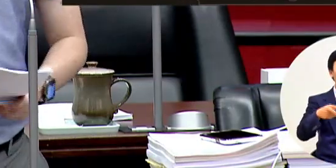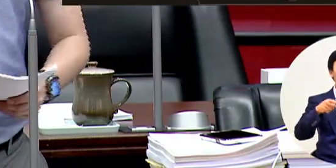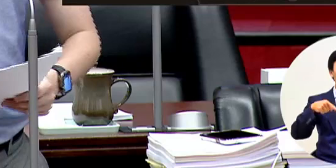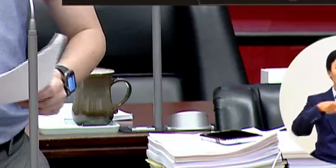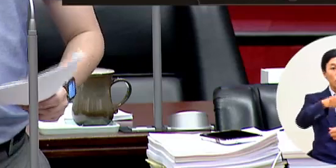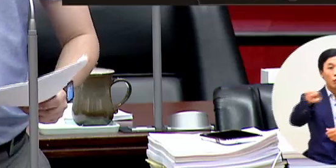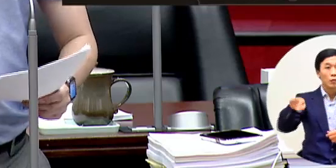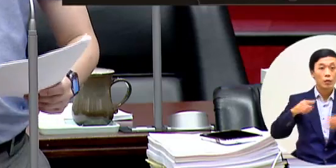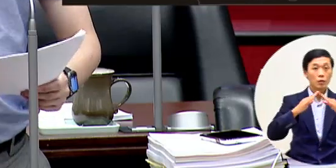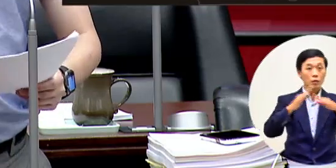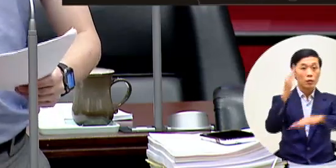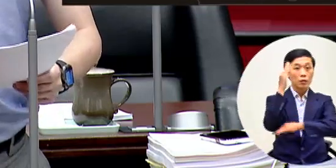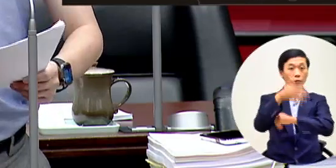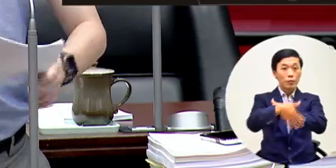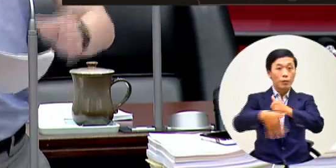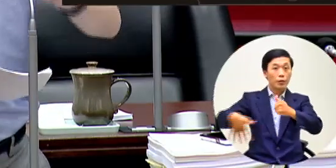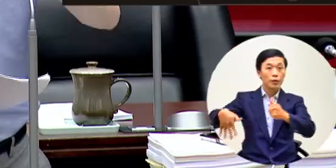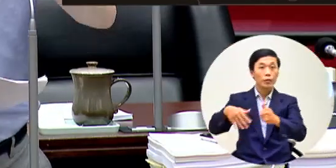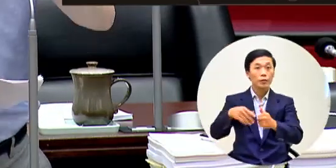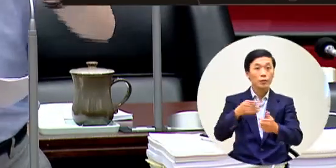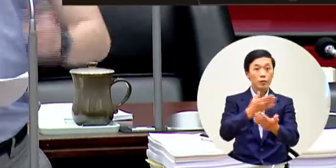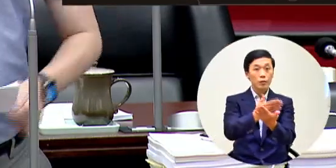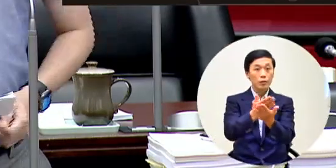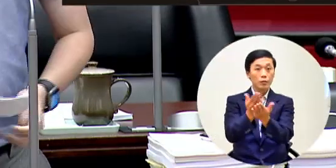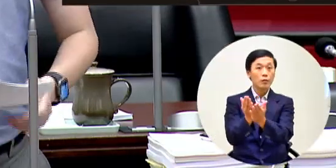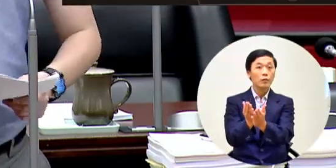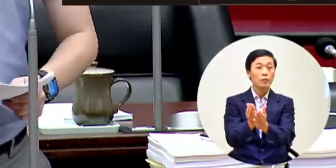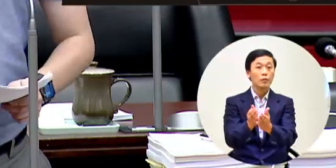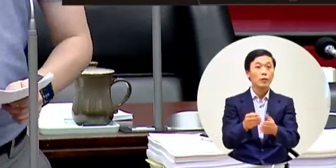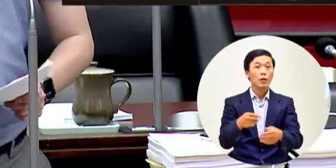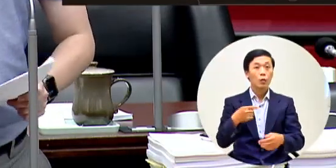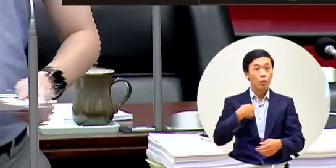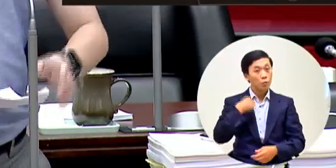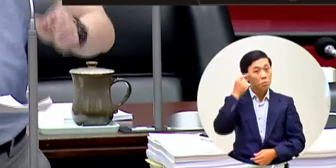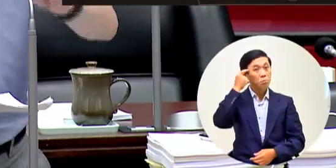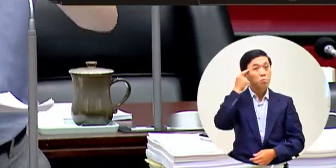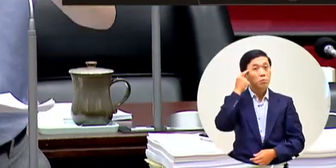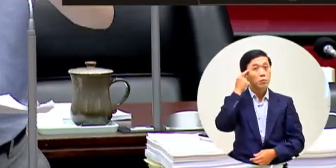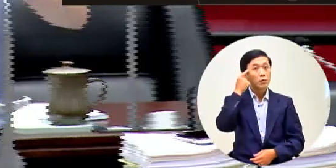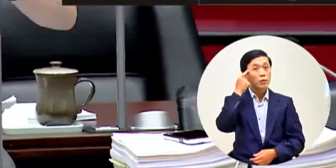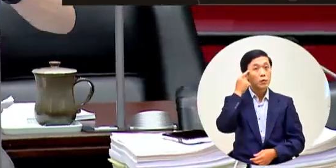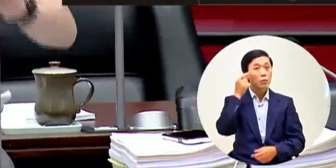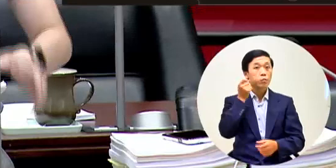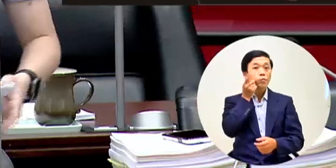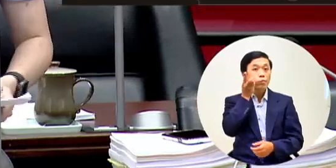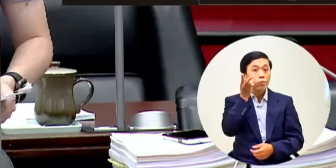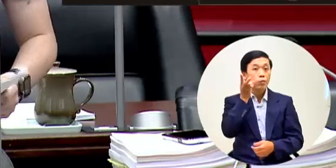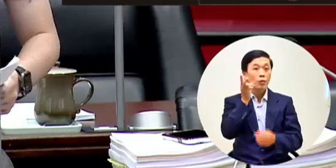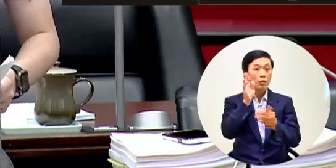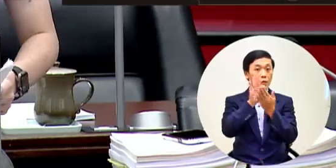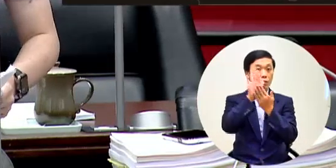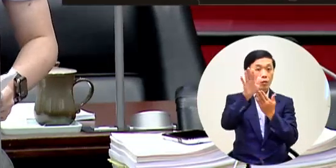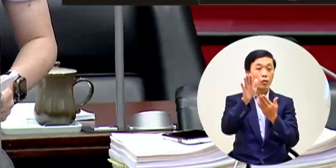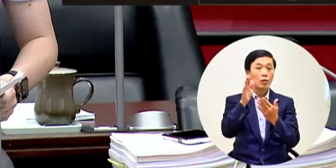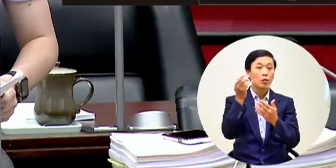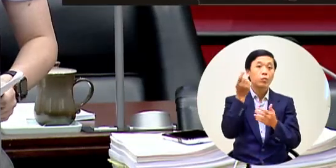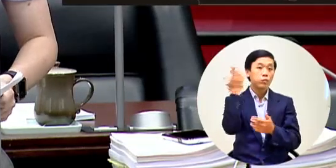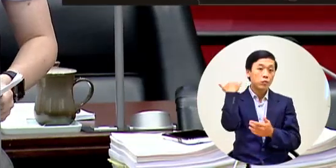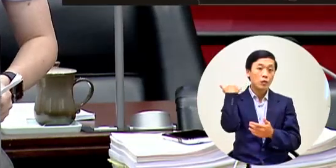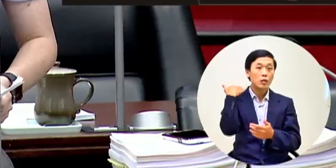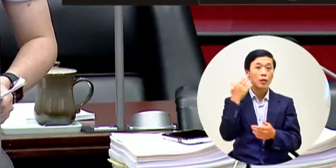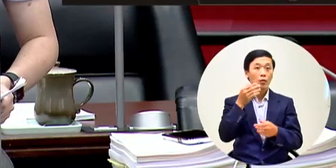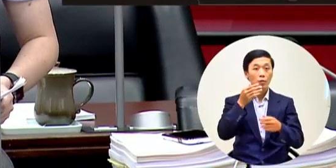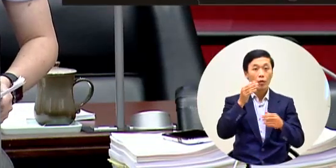市府团队了哈。我想，从六月六号罢免以后，按这